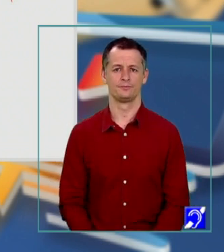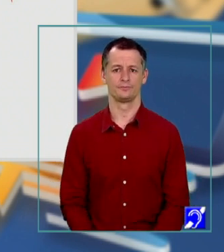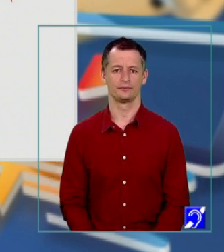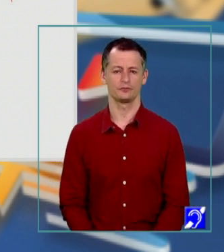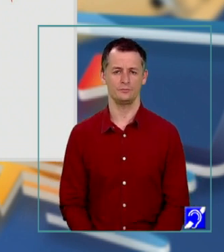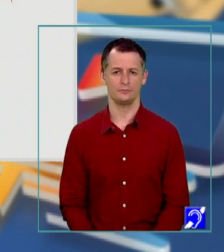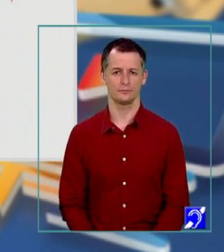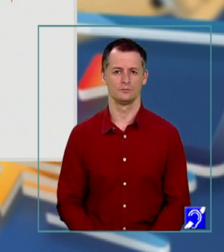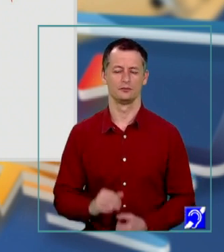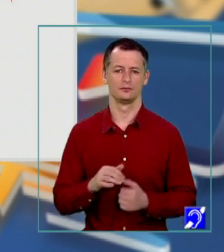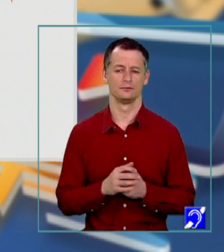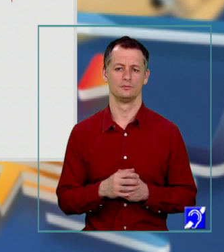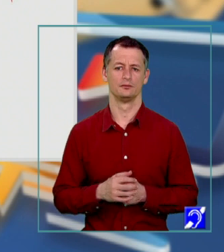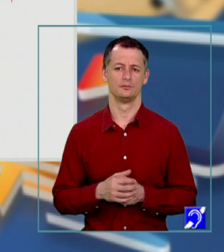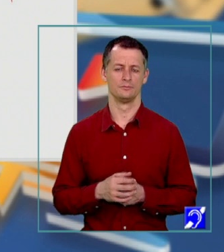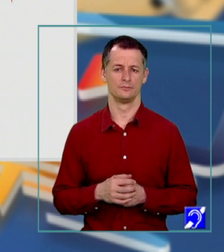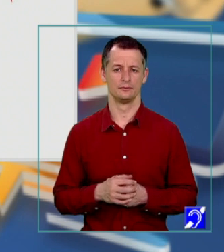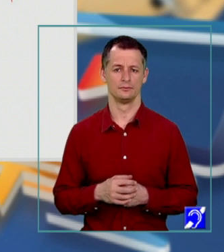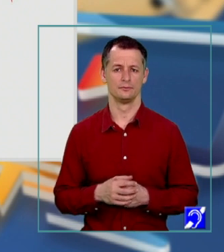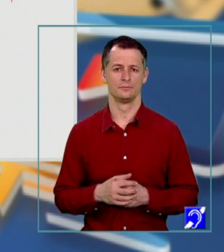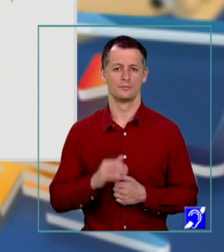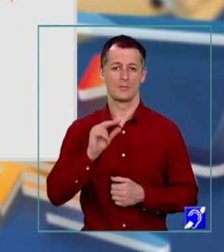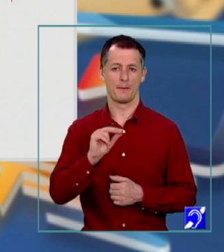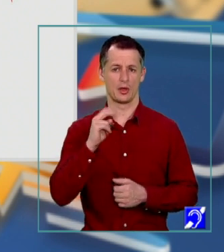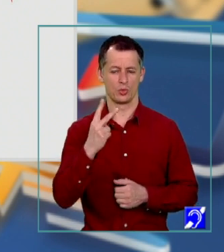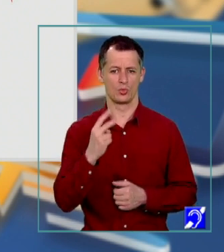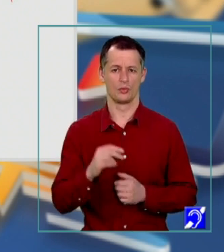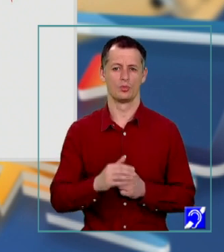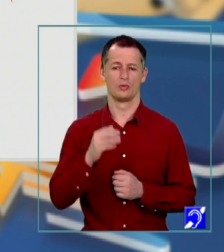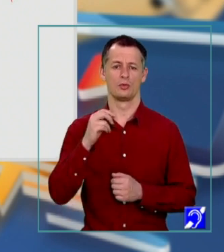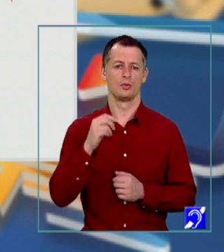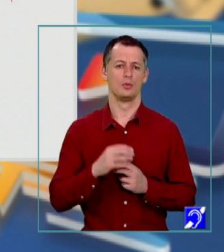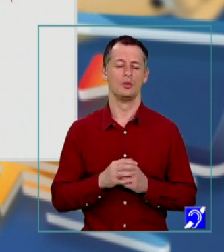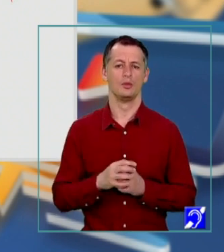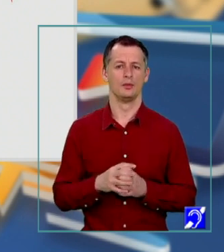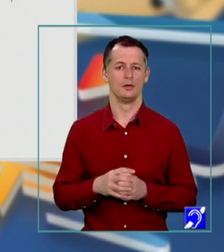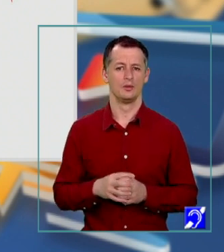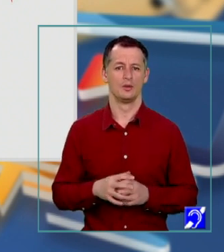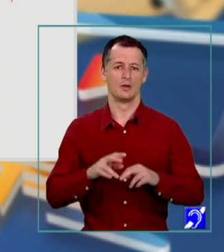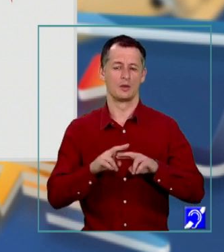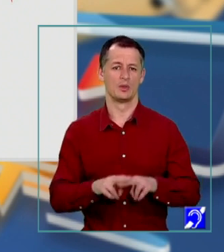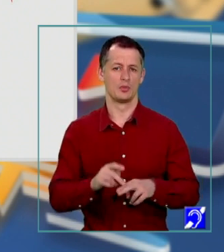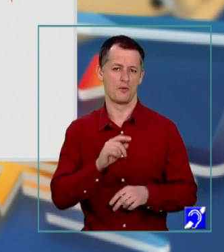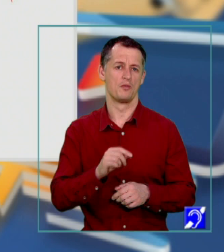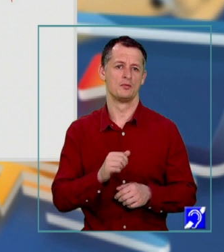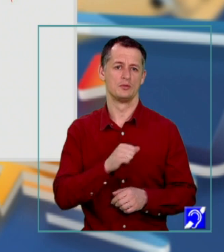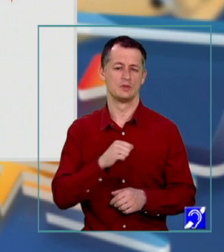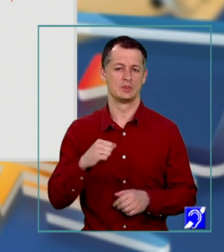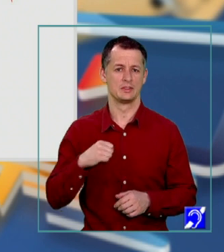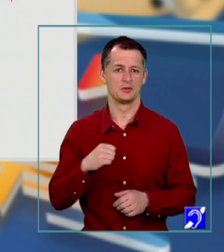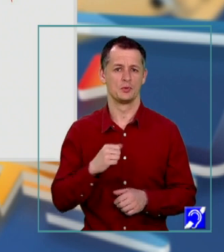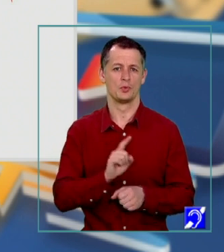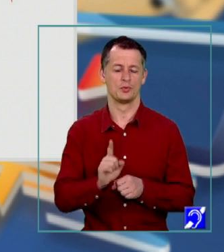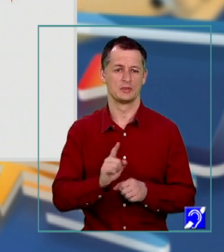este egală cu T2, care este 2T1, P2 este 2P1, deci nu este decât o formalitate să